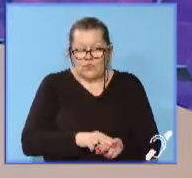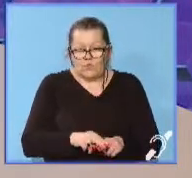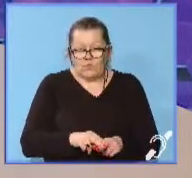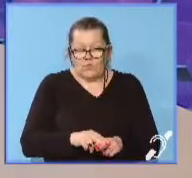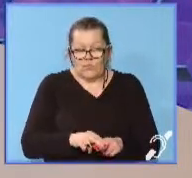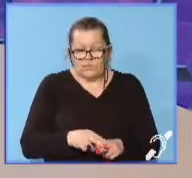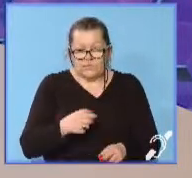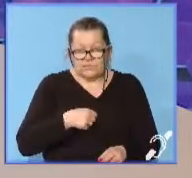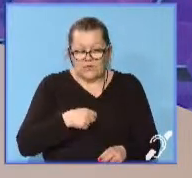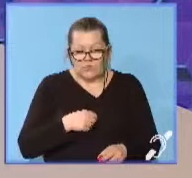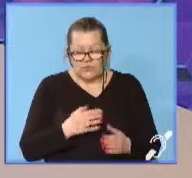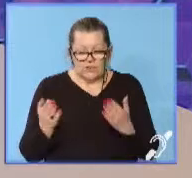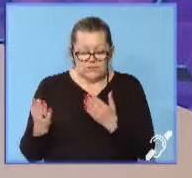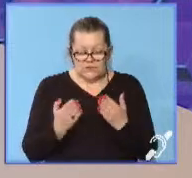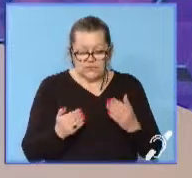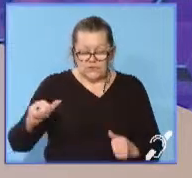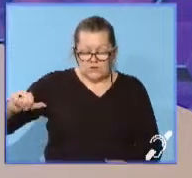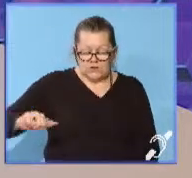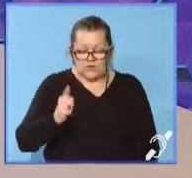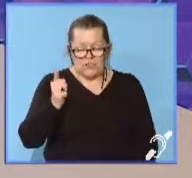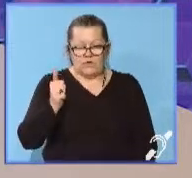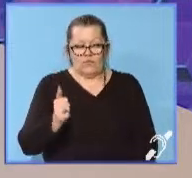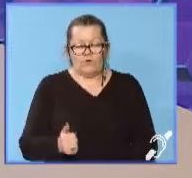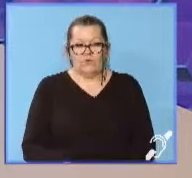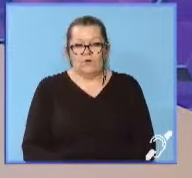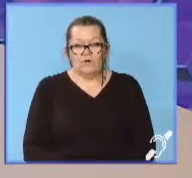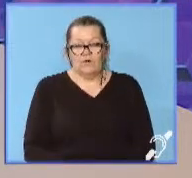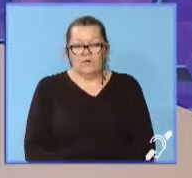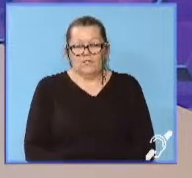ca lectura să nu devină o noțiune